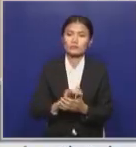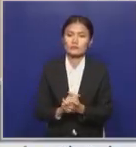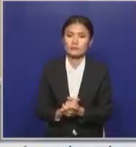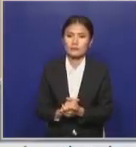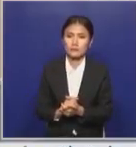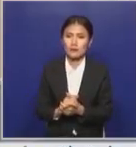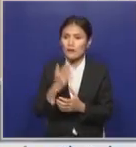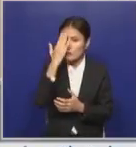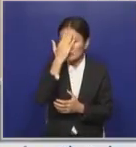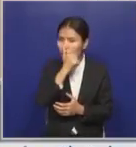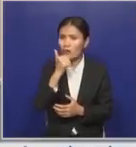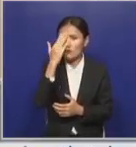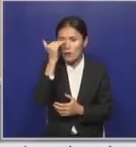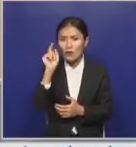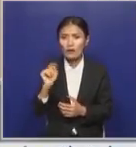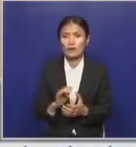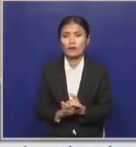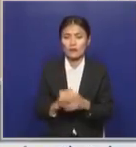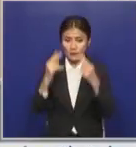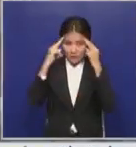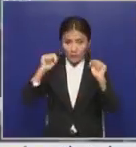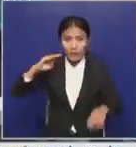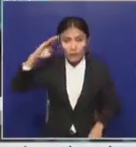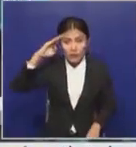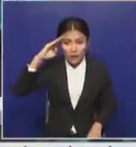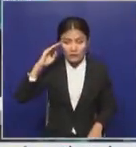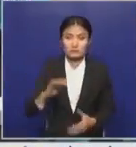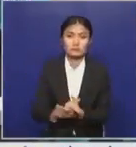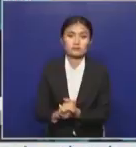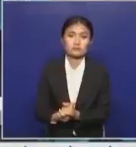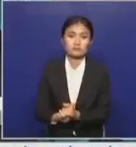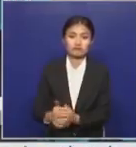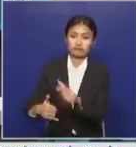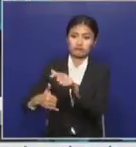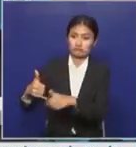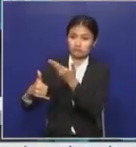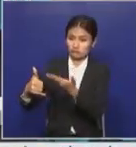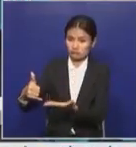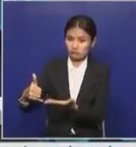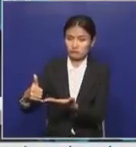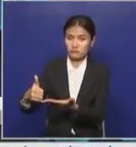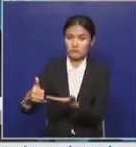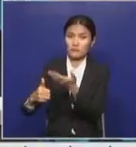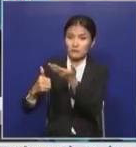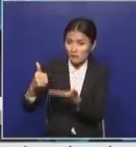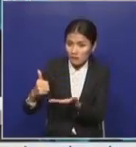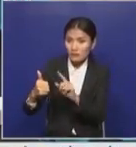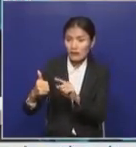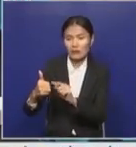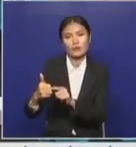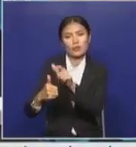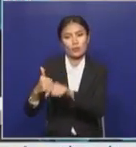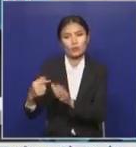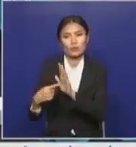ก็เพราะพลเอกประยุทธ์จันทร์โอชาครับแต่ประทานเป็นบุคคลที่เป็นเลิศในเรื่องที่มีความจงรัก